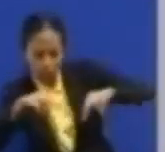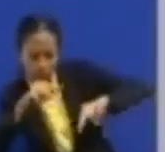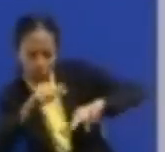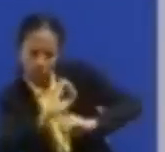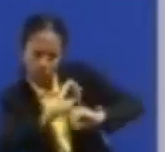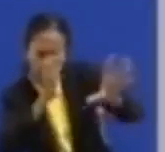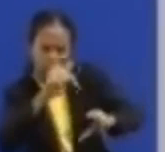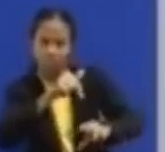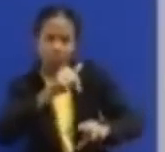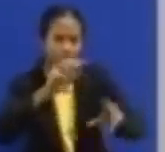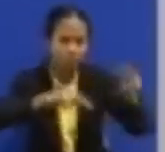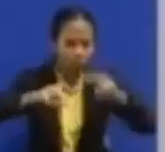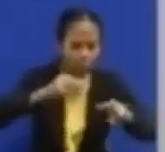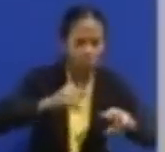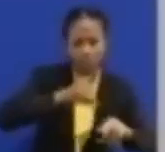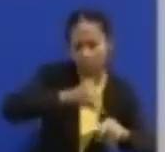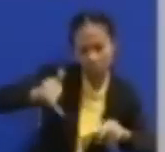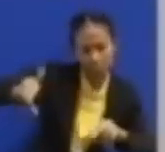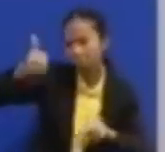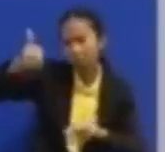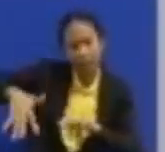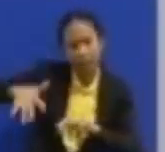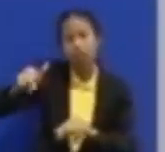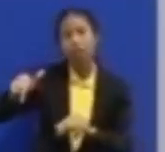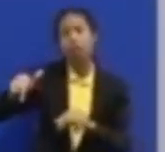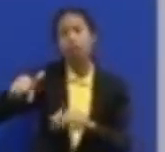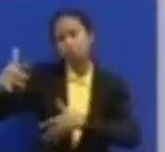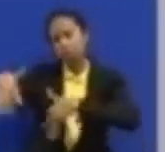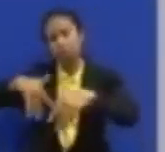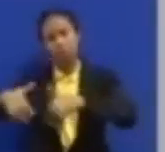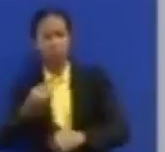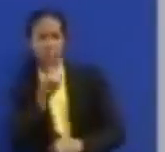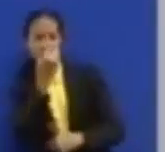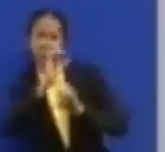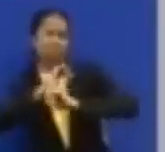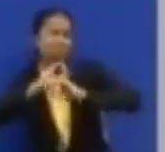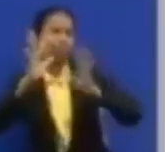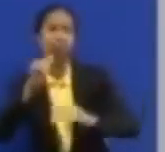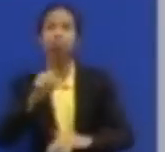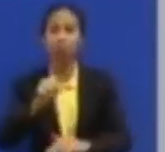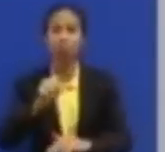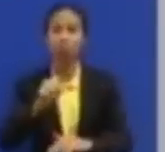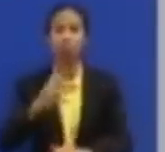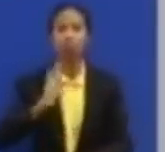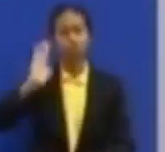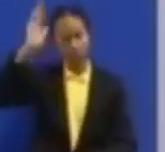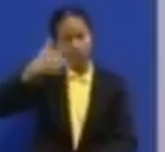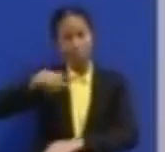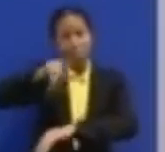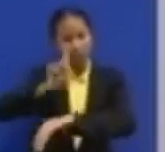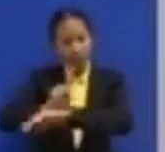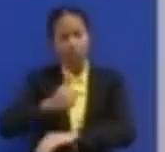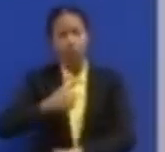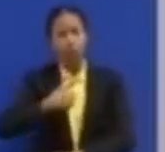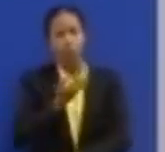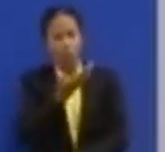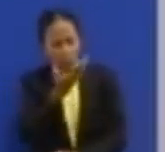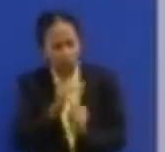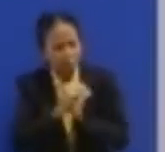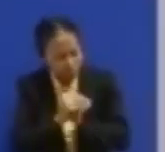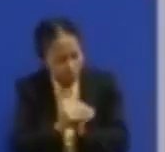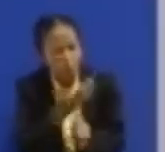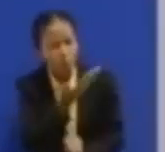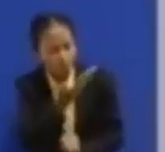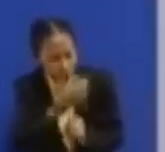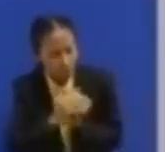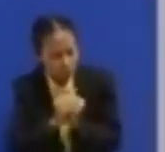สให้เกิดขึ้นกับพี่น้องประชาชนชาวไทยได้ท่านประธานครับผมขอร้องและได้โปรดครับอย่